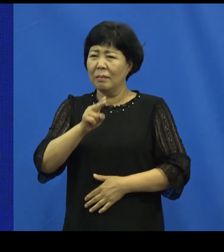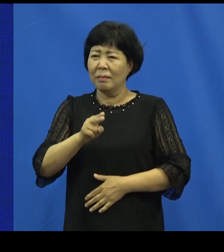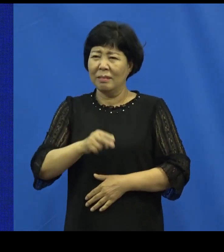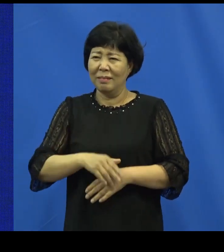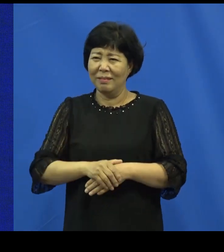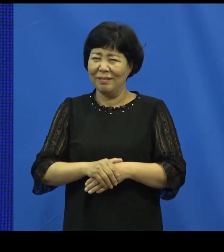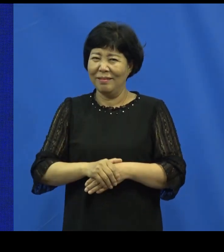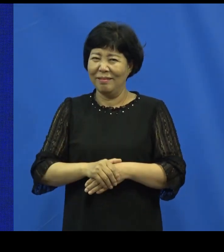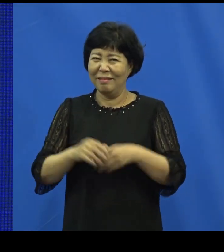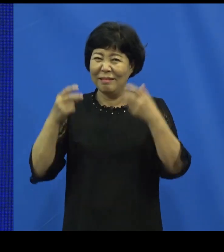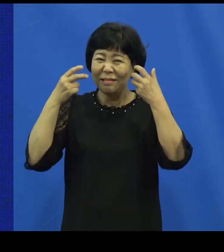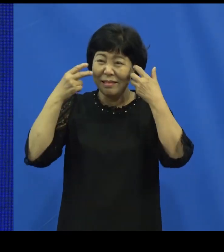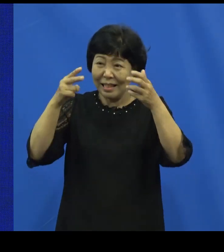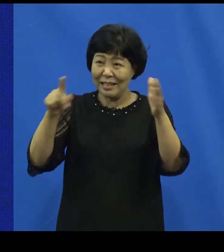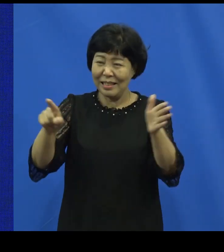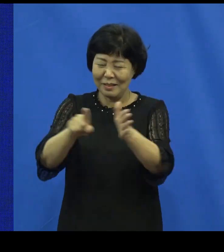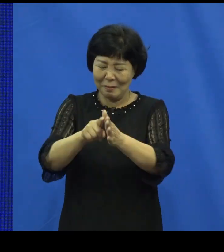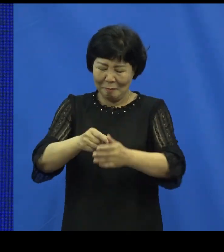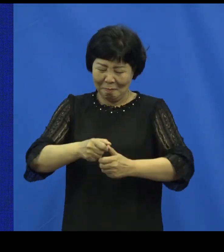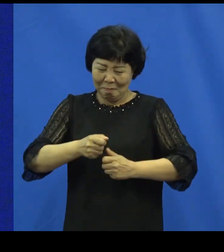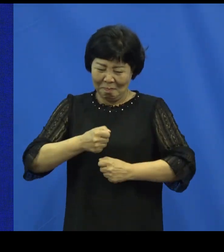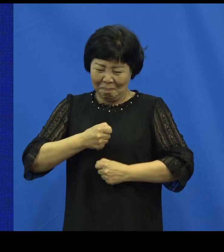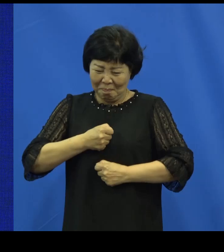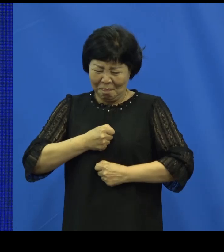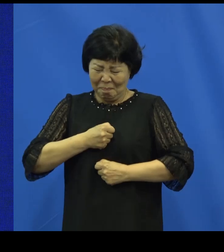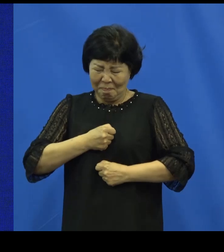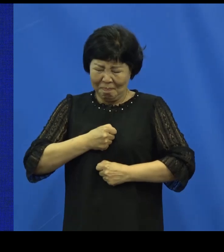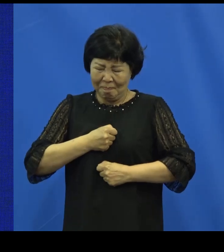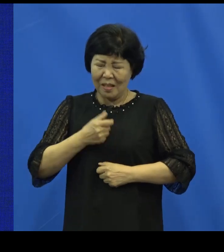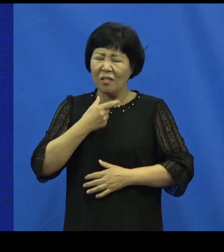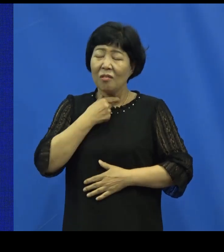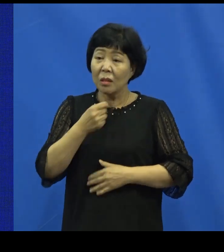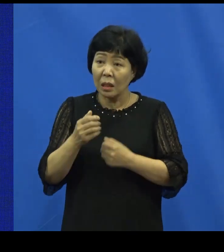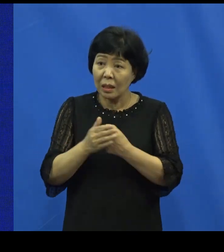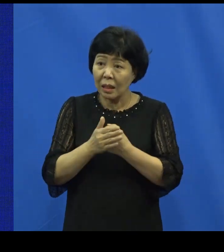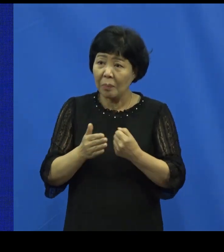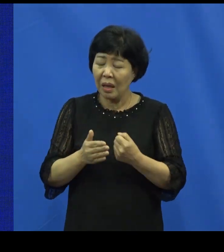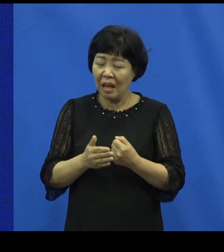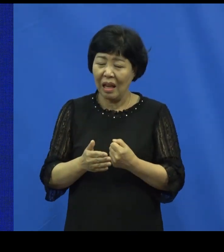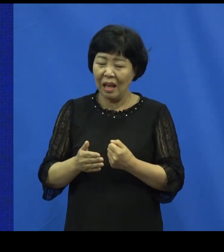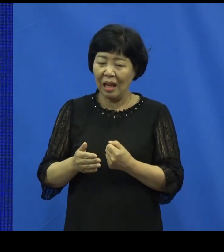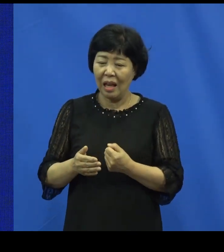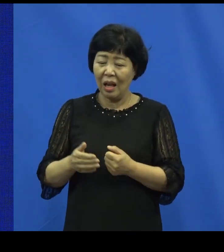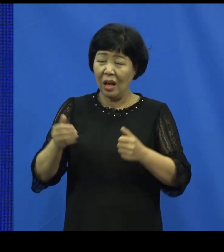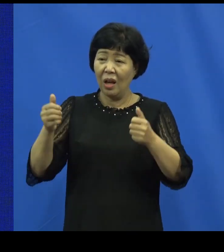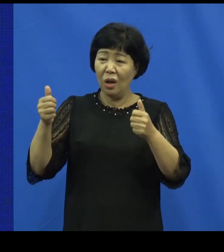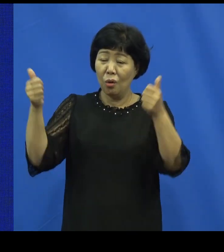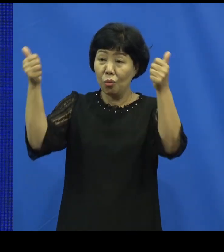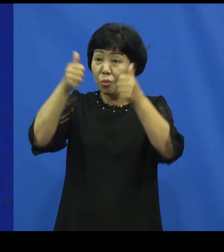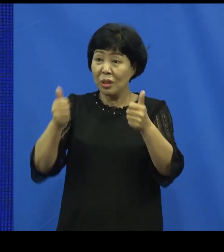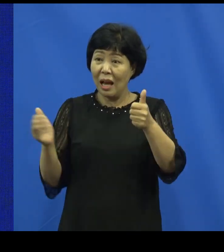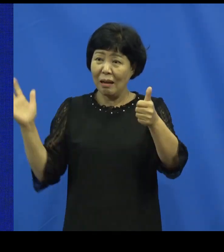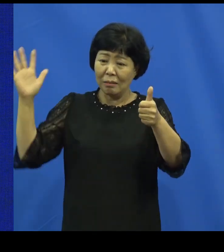그러니까 다니엘이 믿음을 지키고자 하니까 왕의 신상에 절할 수 없다는 걸 알았잖아요.